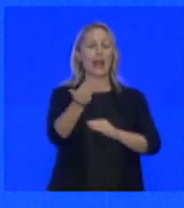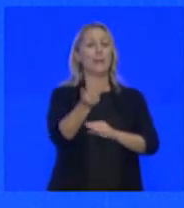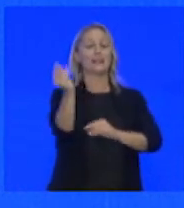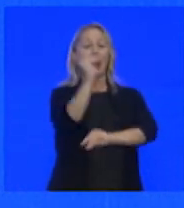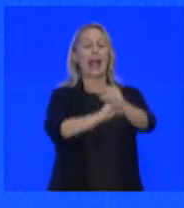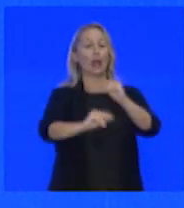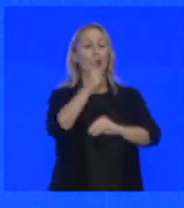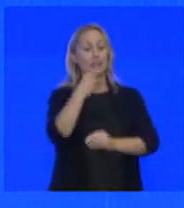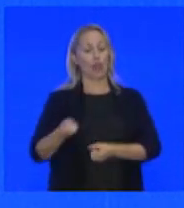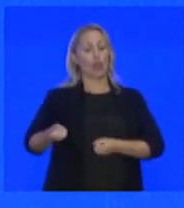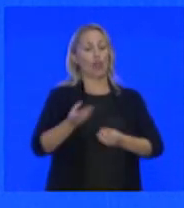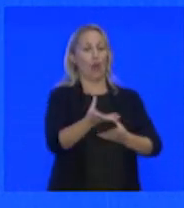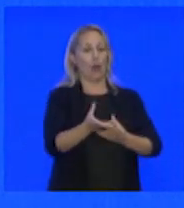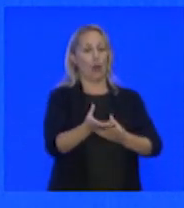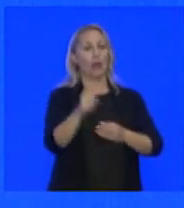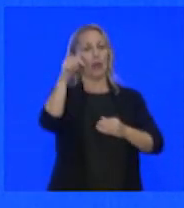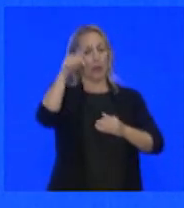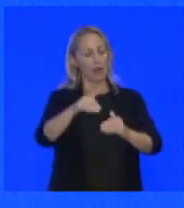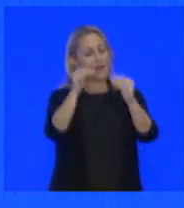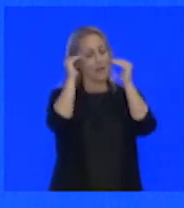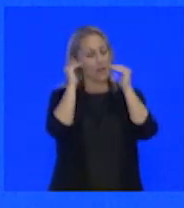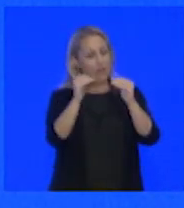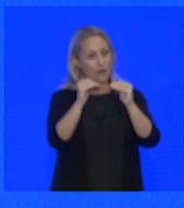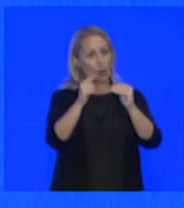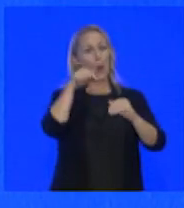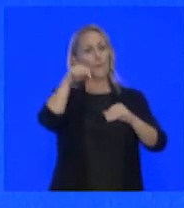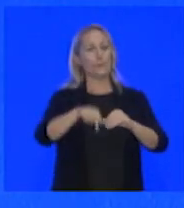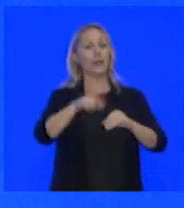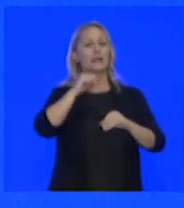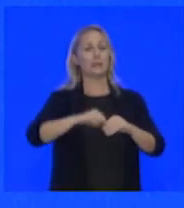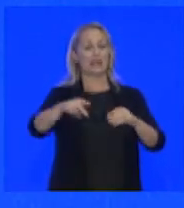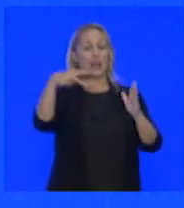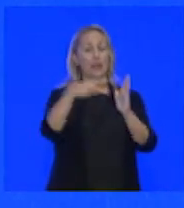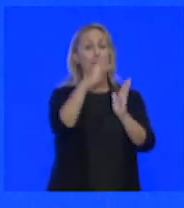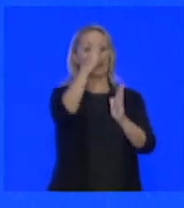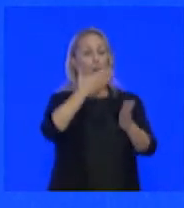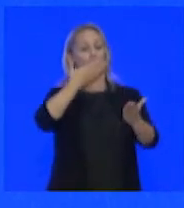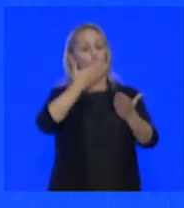μποναμάς, διατηρείται και θα καταβληθεί στο τέλος του 2020.